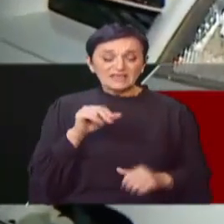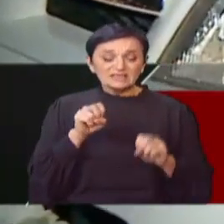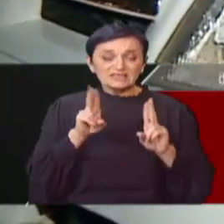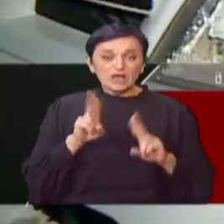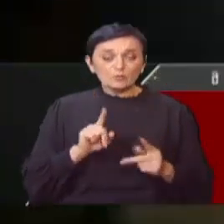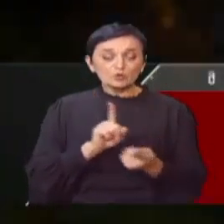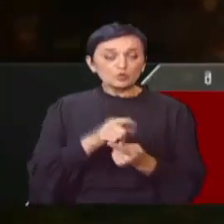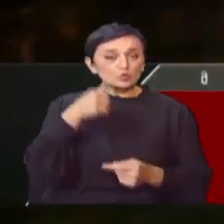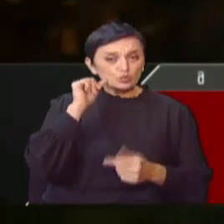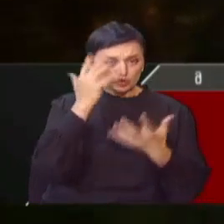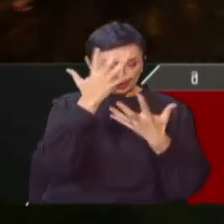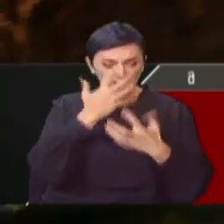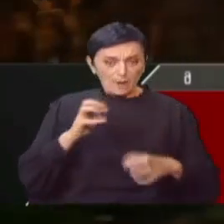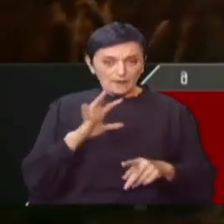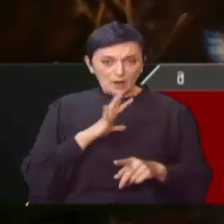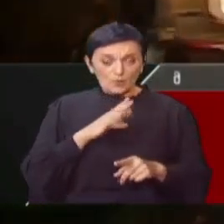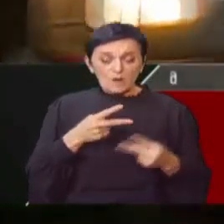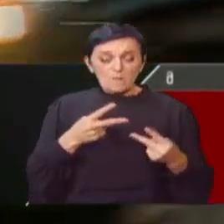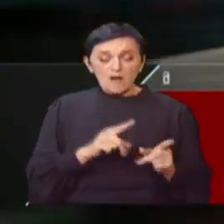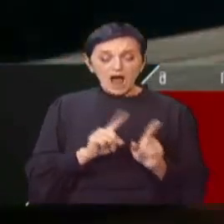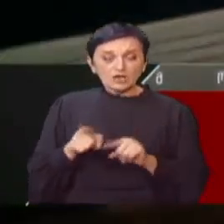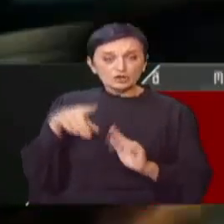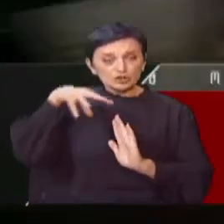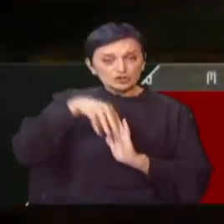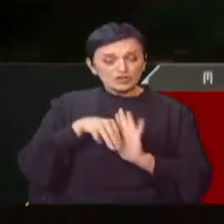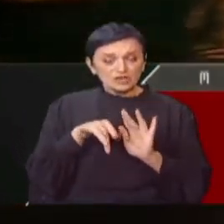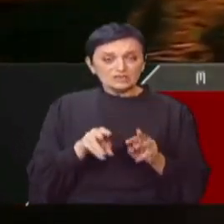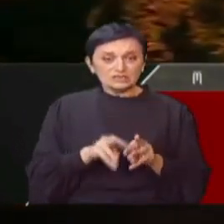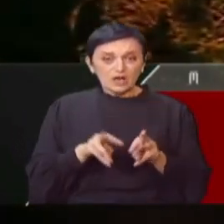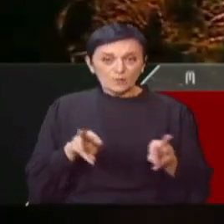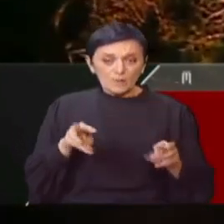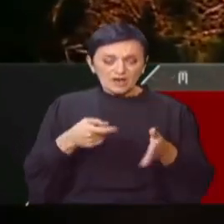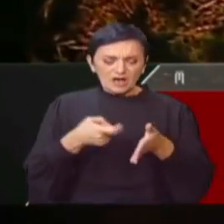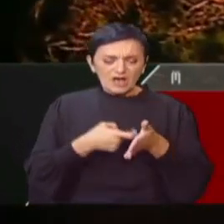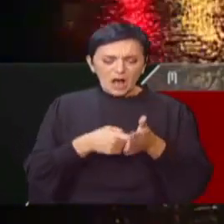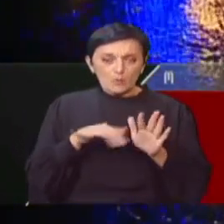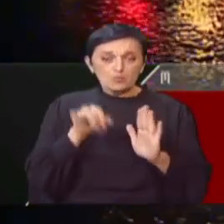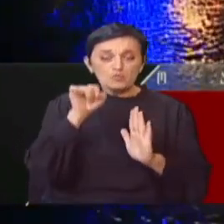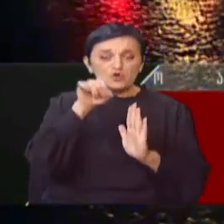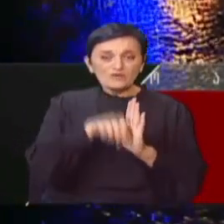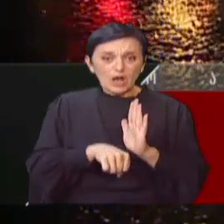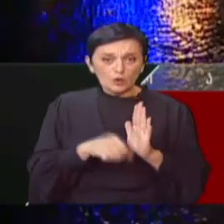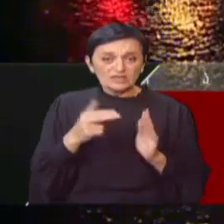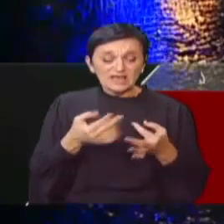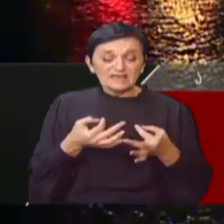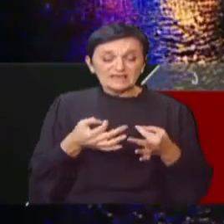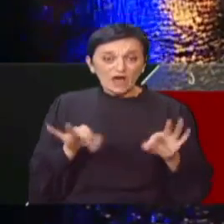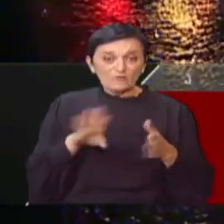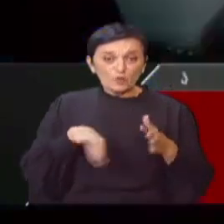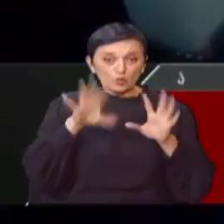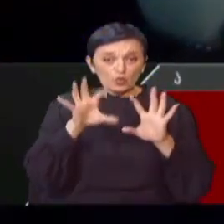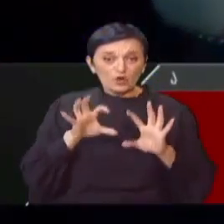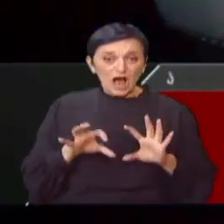საგანგებო შეხვედრა გუშინ ღამითვე შედგა. Ამის პარალელურად შინაგან საქმეთა სამინისტრომ გამოძიება მკვლელობის და თავისუფლების